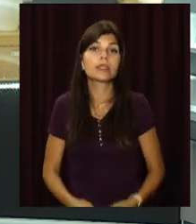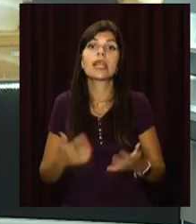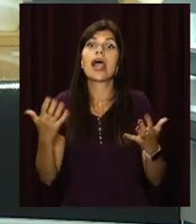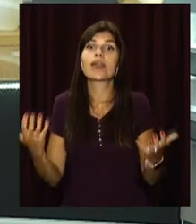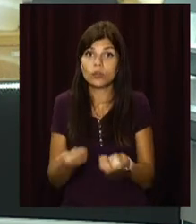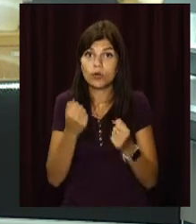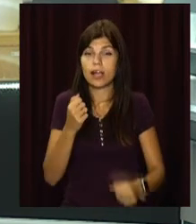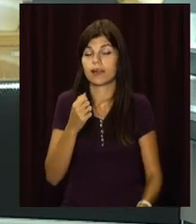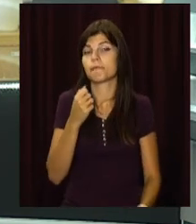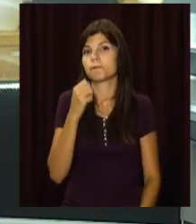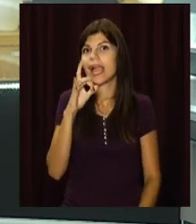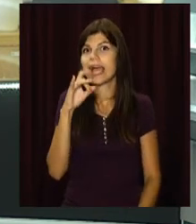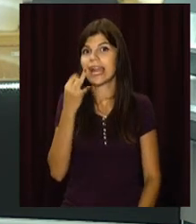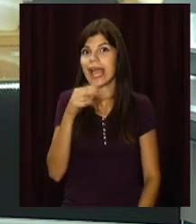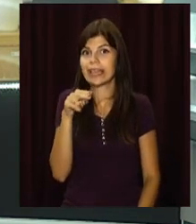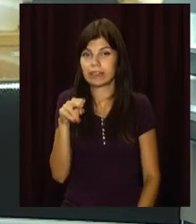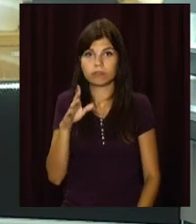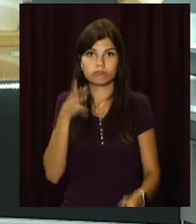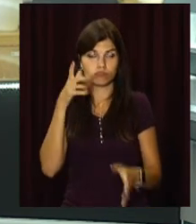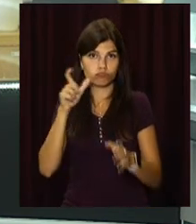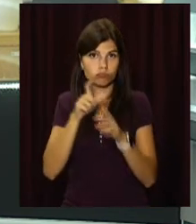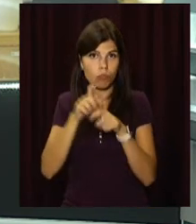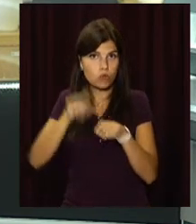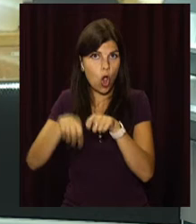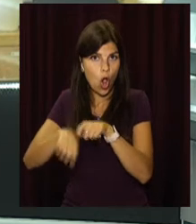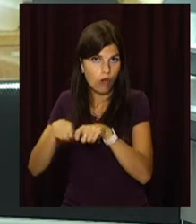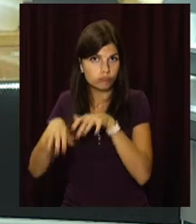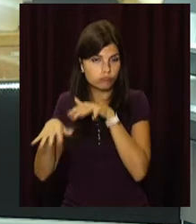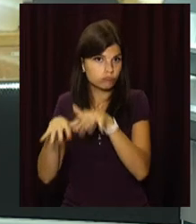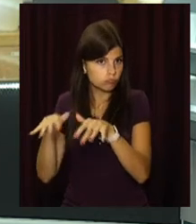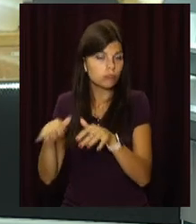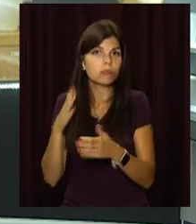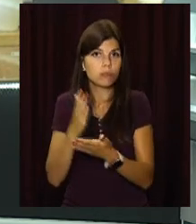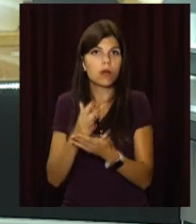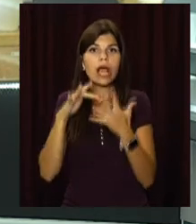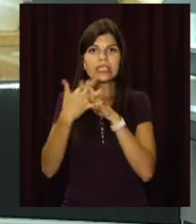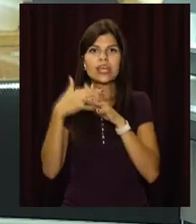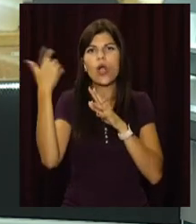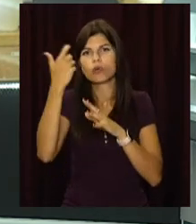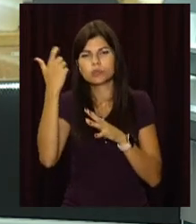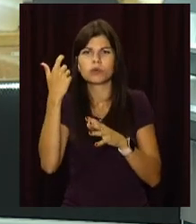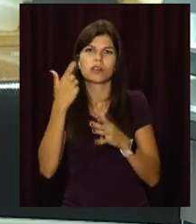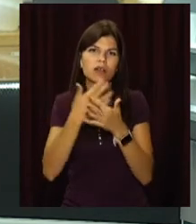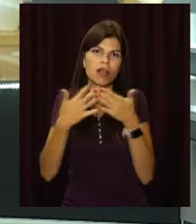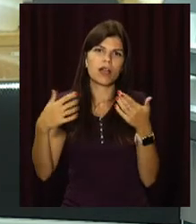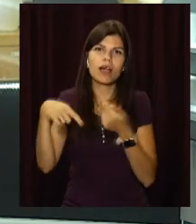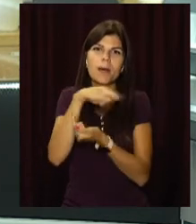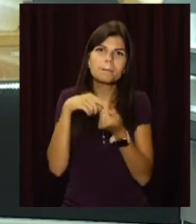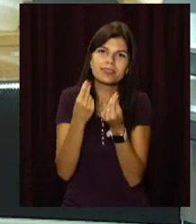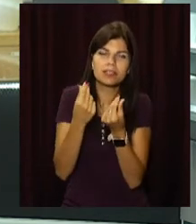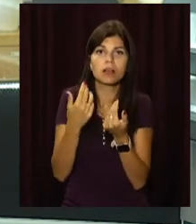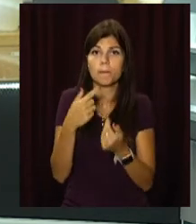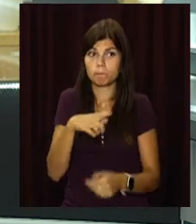Рятуйте, рейдери! На Дніпропетровщині створять робочу групу для протидії рейдерському захопленню сільськогосподарських підприємств.